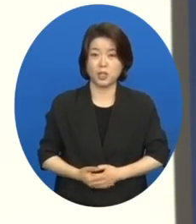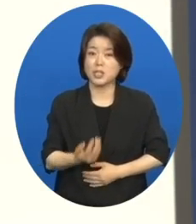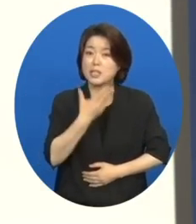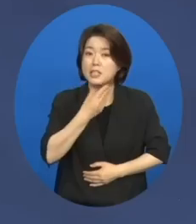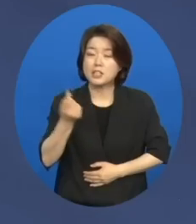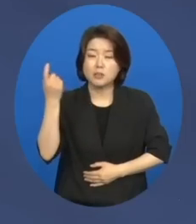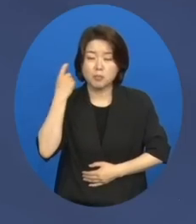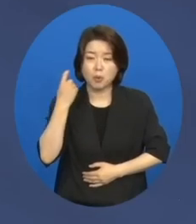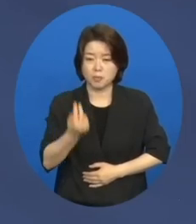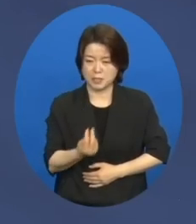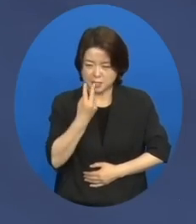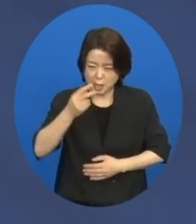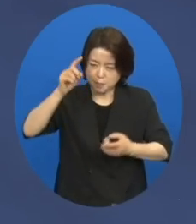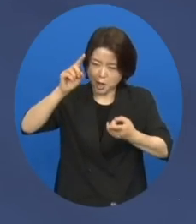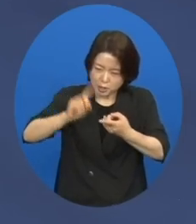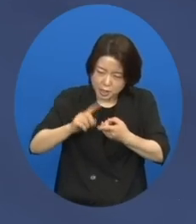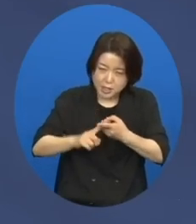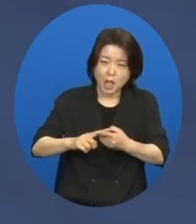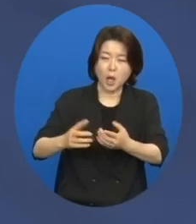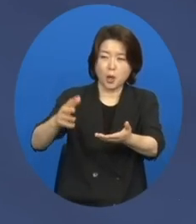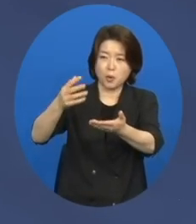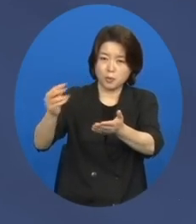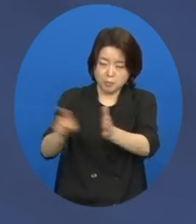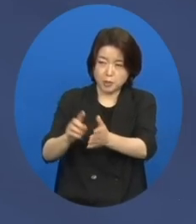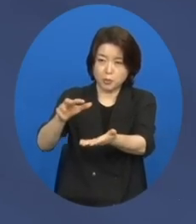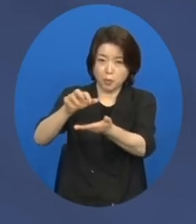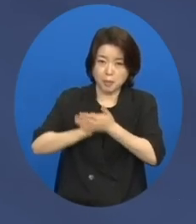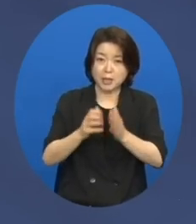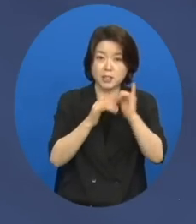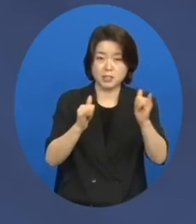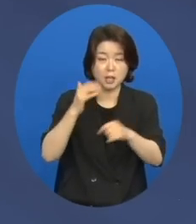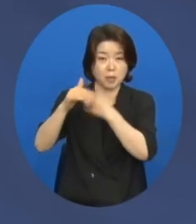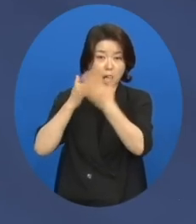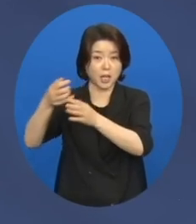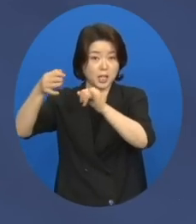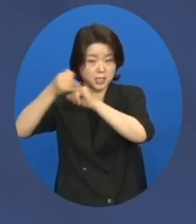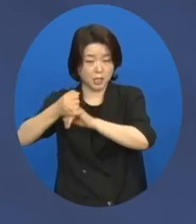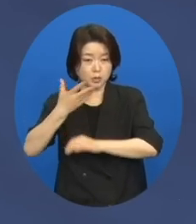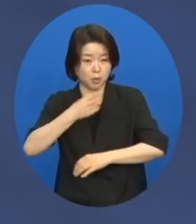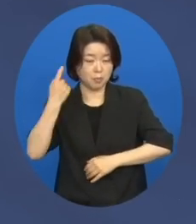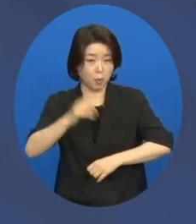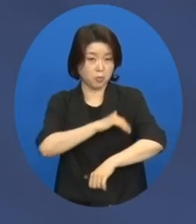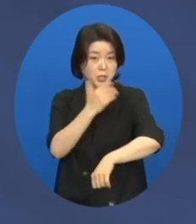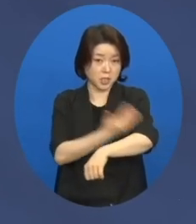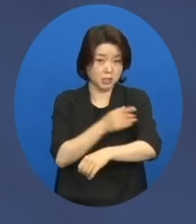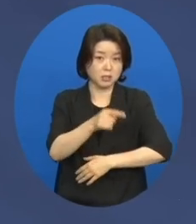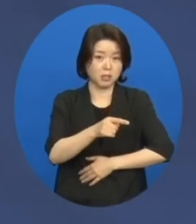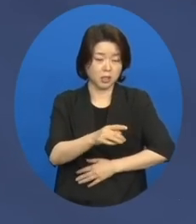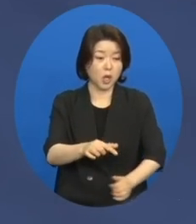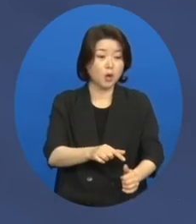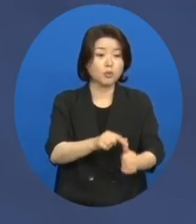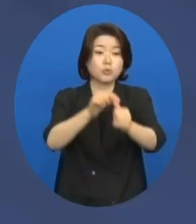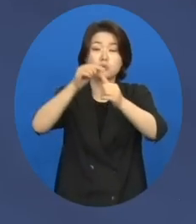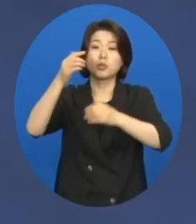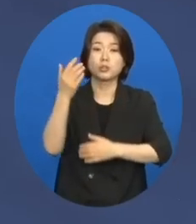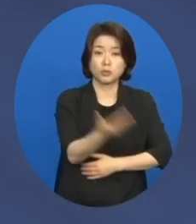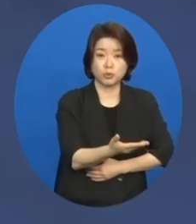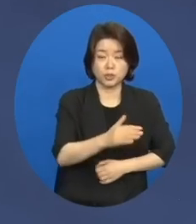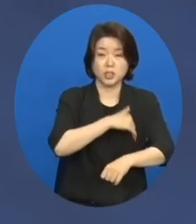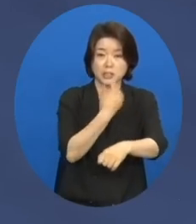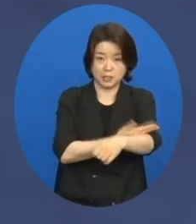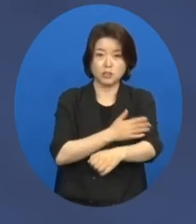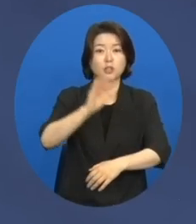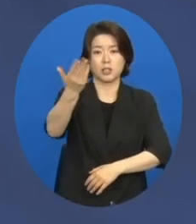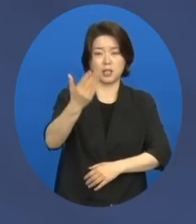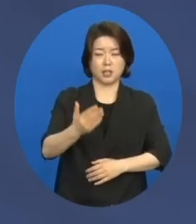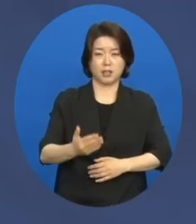생명으로 믿고 받는 사람에게 하나님이 약속한 복음의 그 능력이 구원을 주시는 능력이